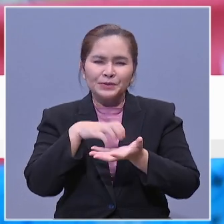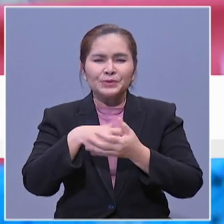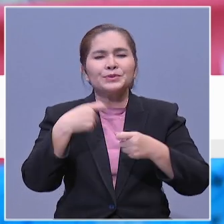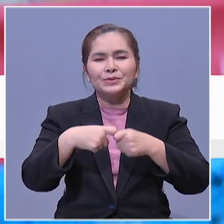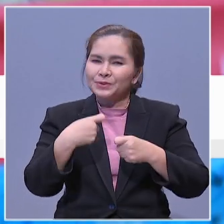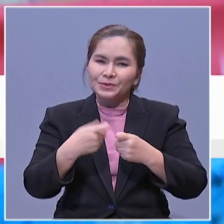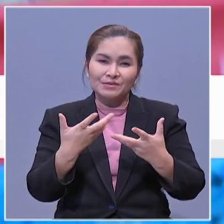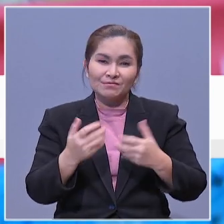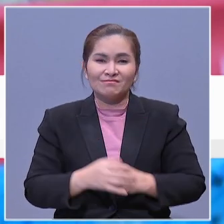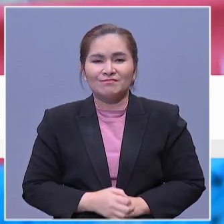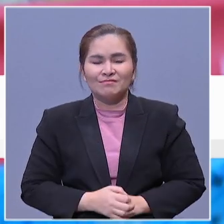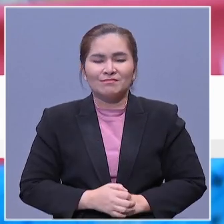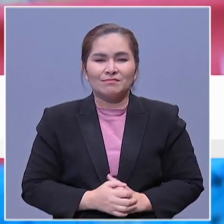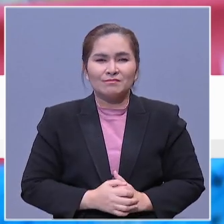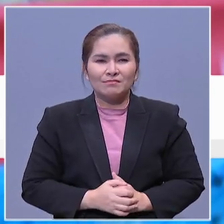ล้วพี